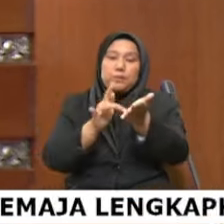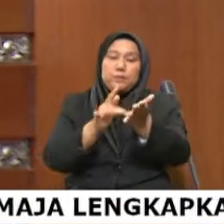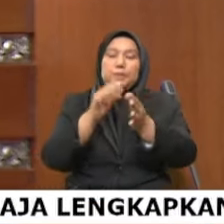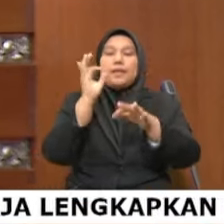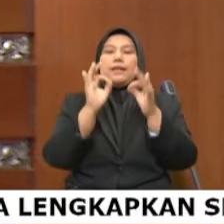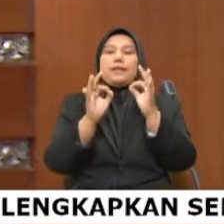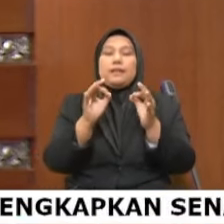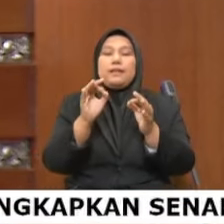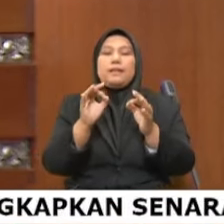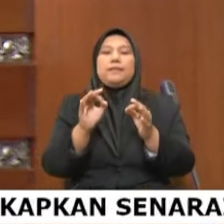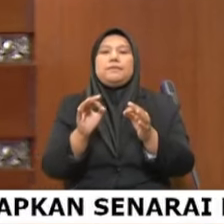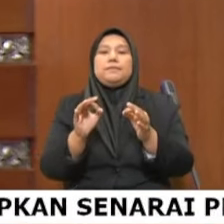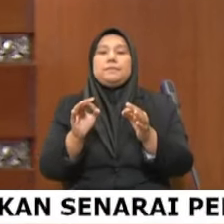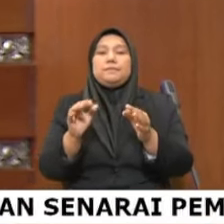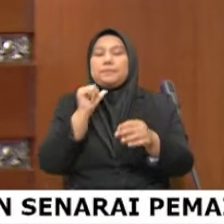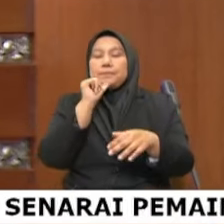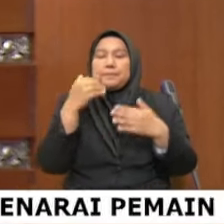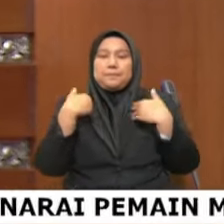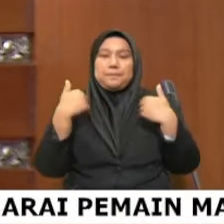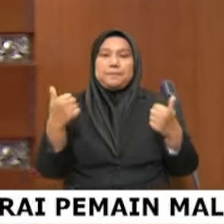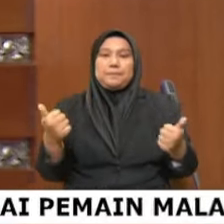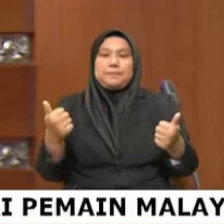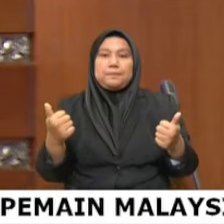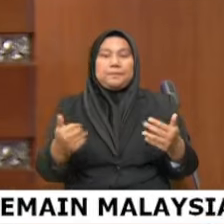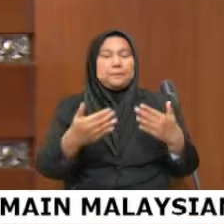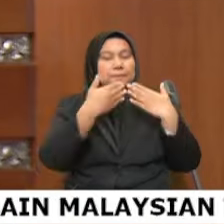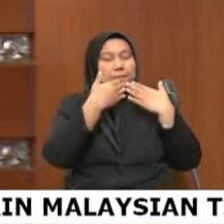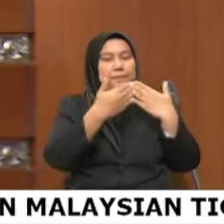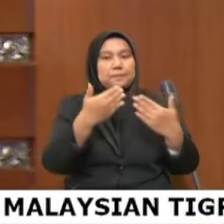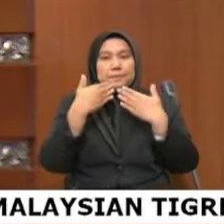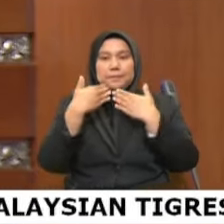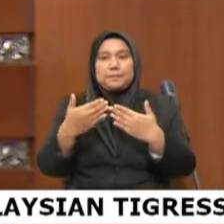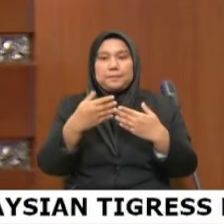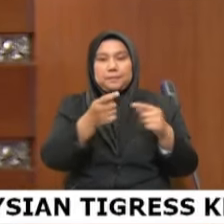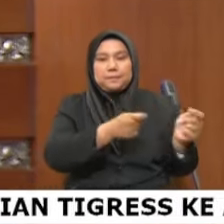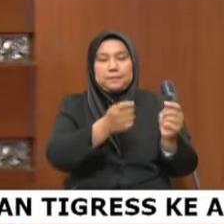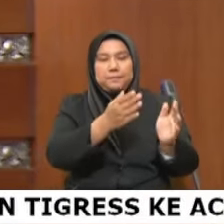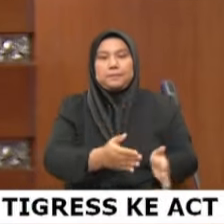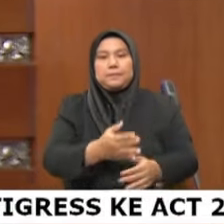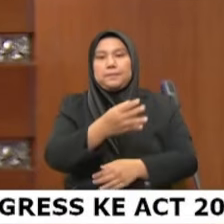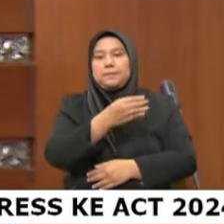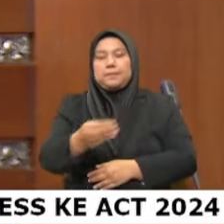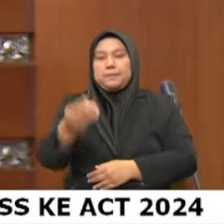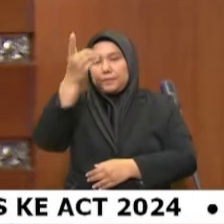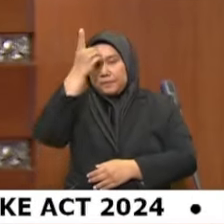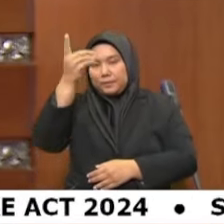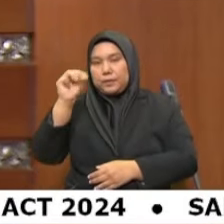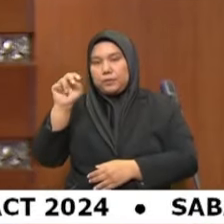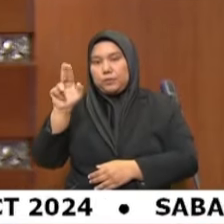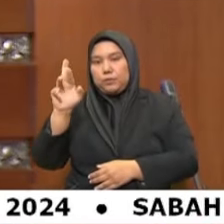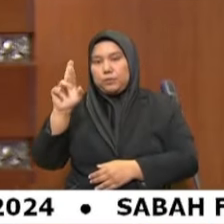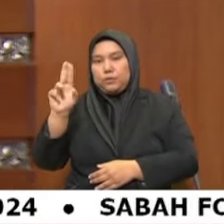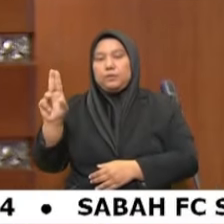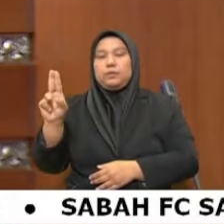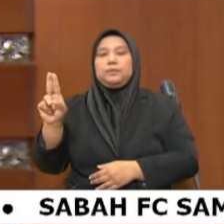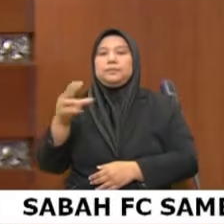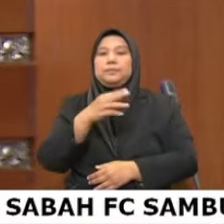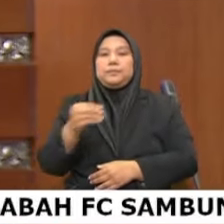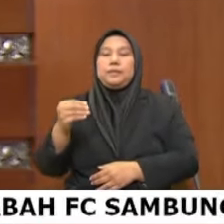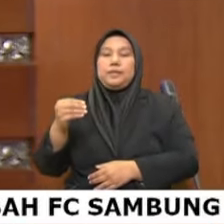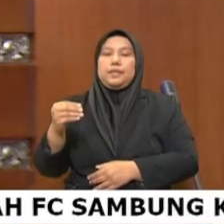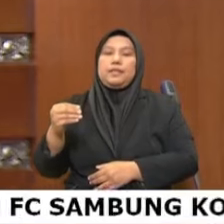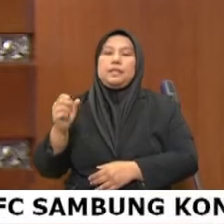sihat. So saya ingin merakamkan ucapan terima kasih kepada Tuan Speaker dan juga kepada Datuk Muru dan kakitangan Kementerian Kesihatan